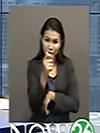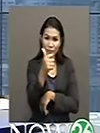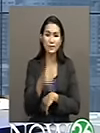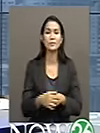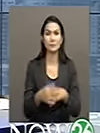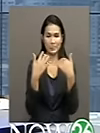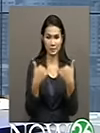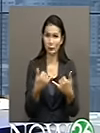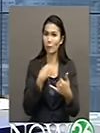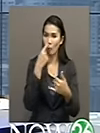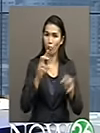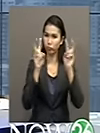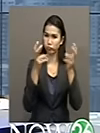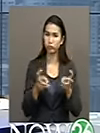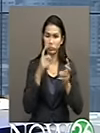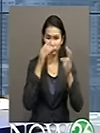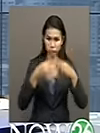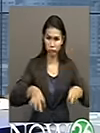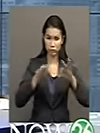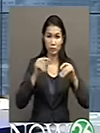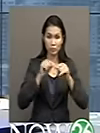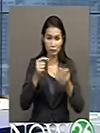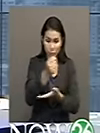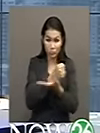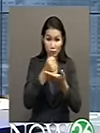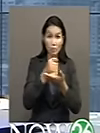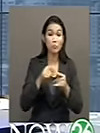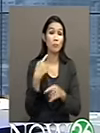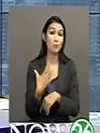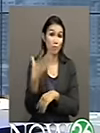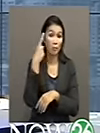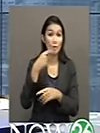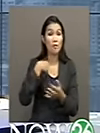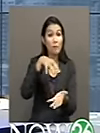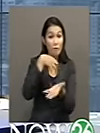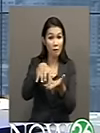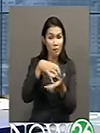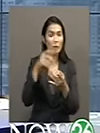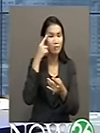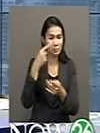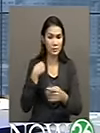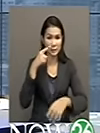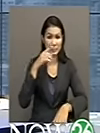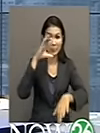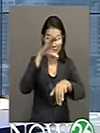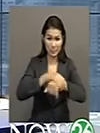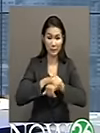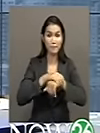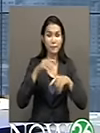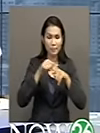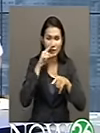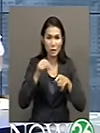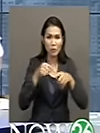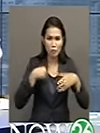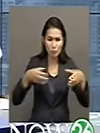วันนี้มีประเด็นใหญ่ก็คือเรื่องของยาเสพติดเมื่อวานนี้เราเรียนไปว่ามีการไปจับกุมปาร์ตี้ยาเสพ